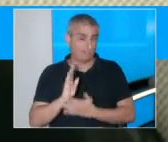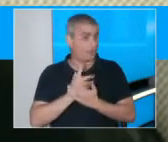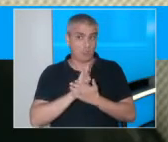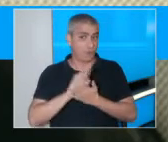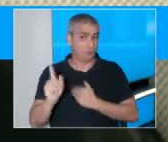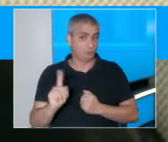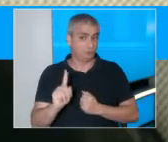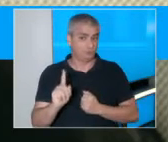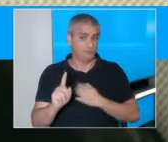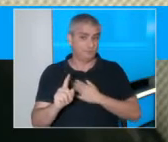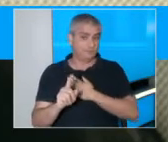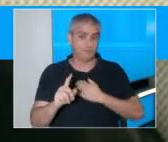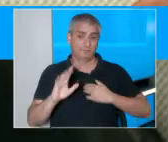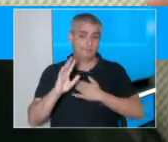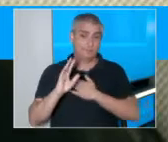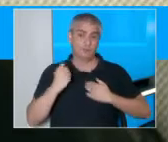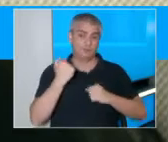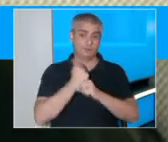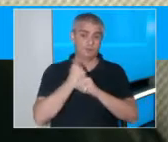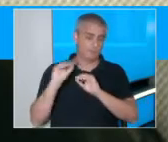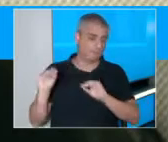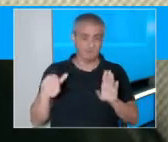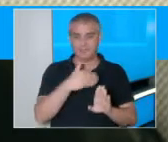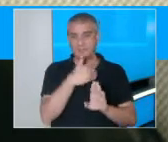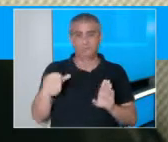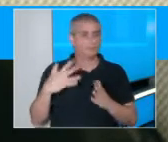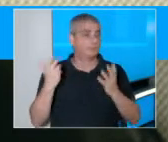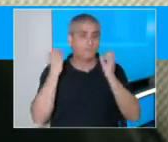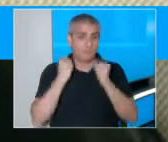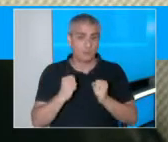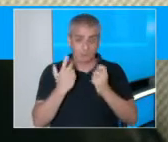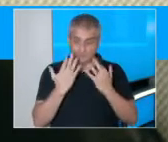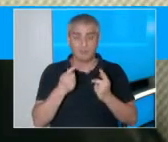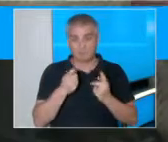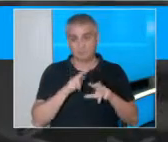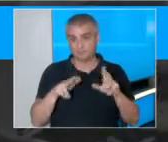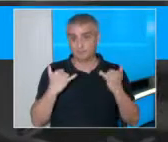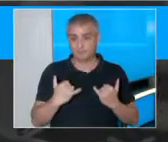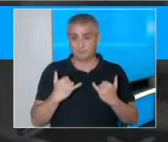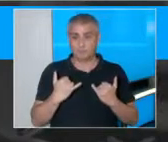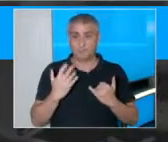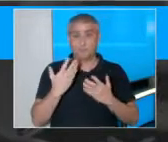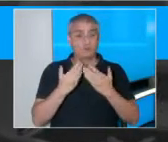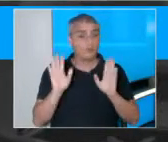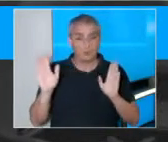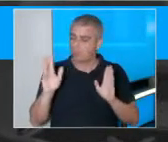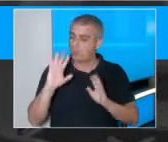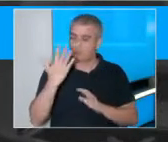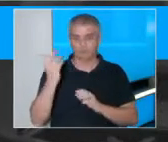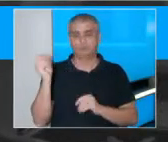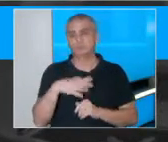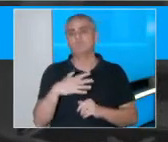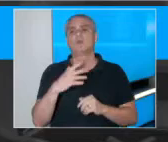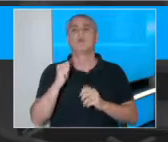לא פשוטה. וזה מה עושים לגבי המעברים, כניסות ויציאות. אין ספק שברגע, וזה המצב כיום, שהעסק פתוח, הגל החמישי